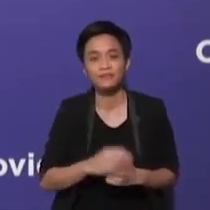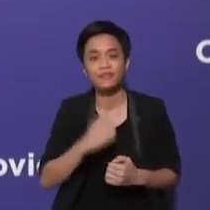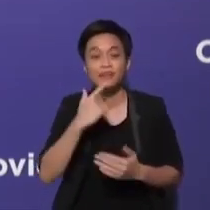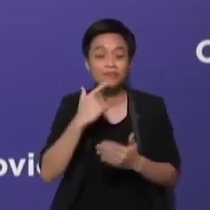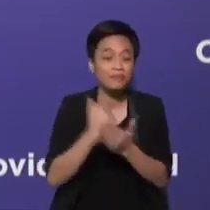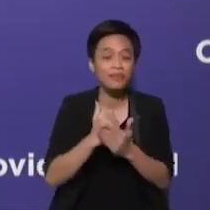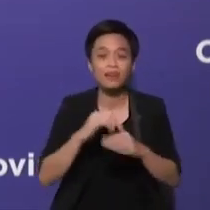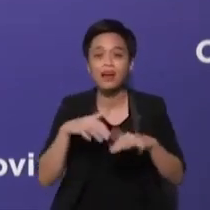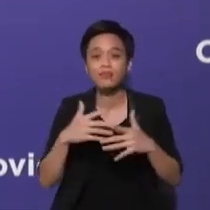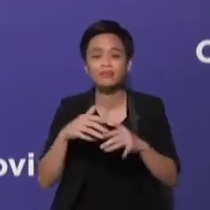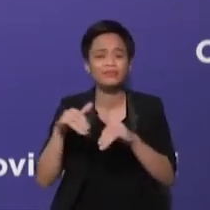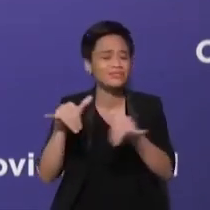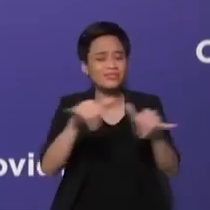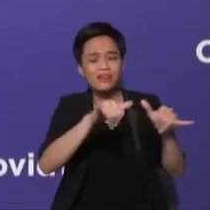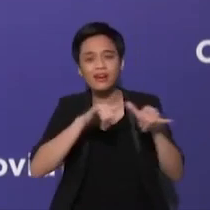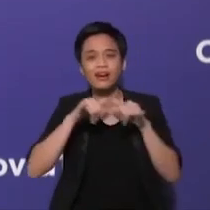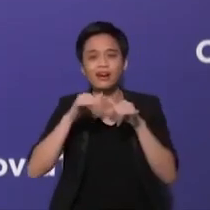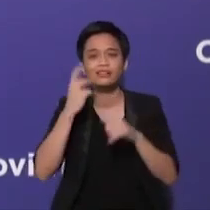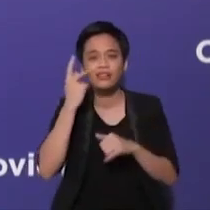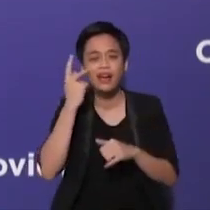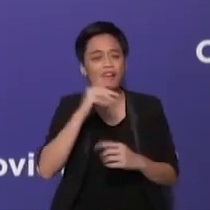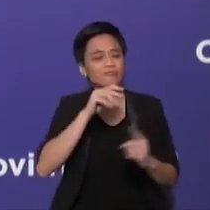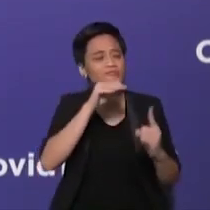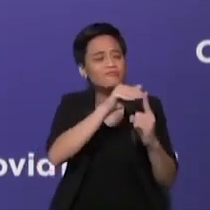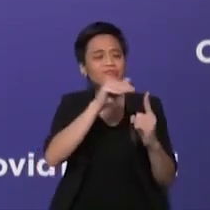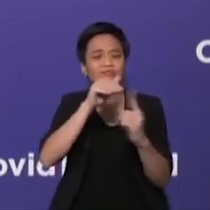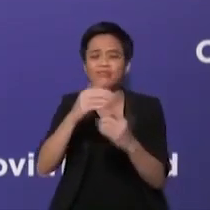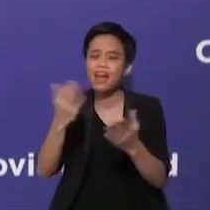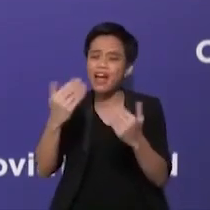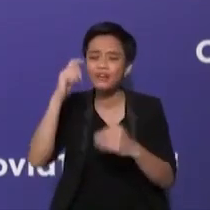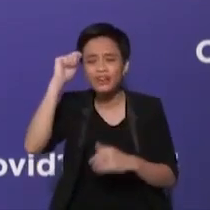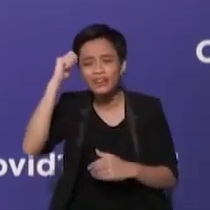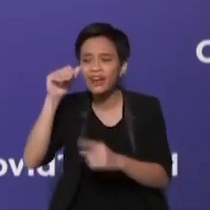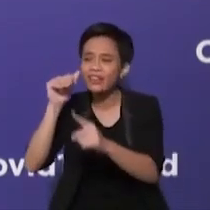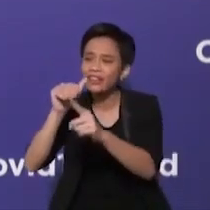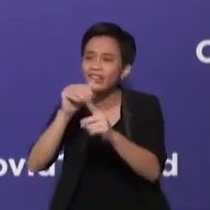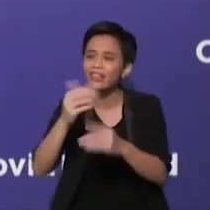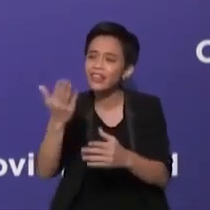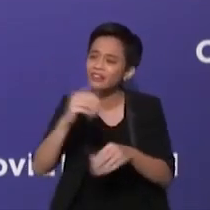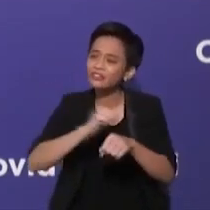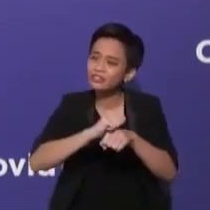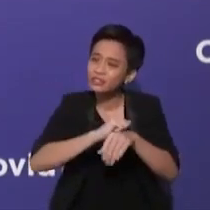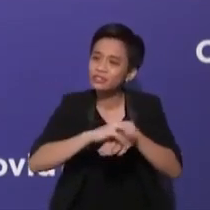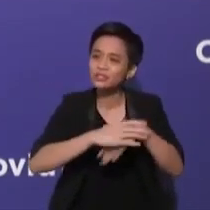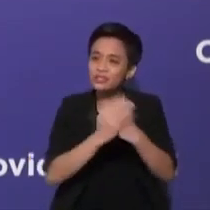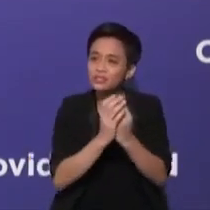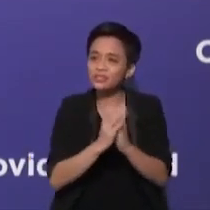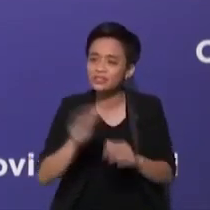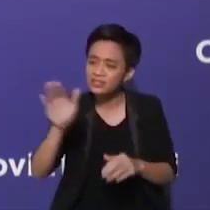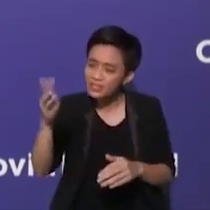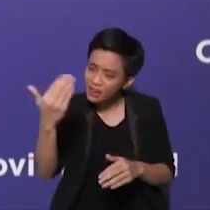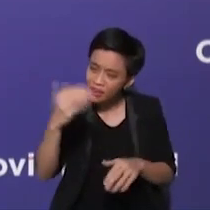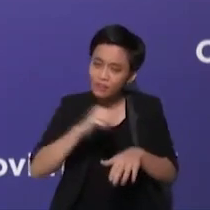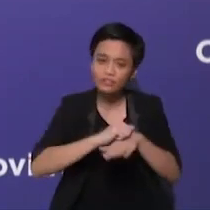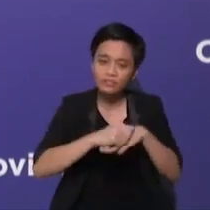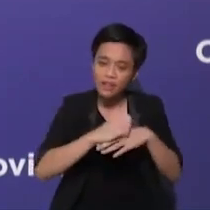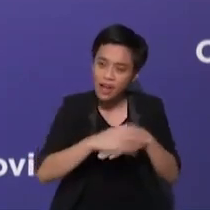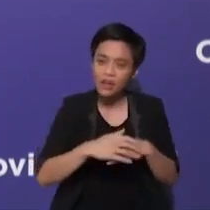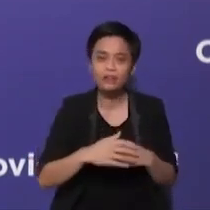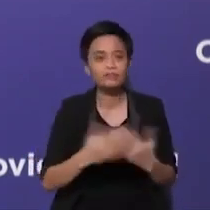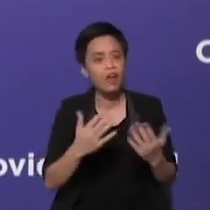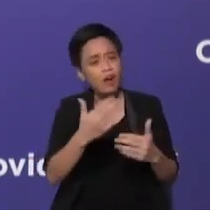bersama-sama kita jaga untuk saling mengingatkan agar rajin mencuci tangan agar menggunakan